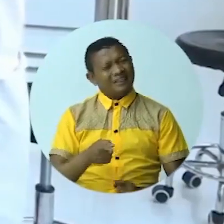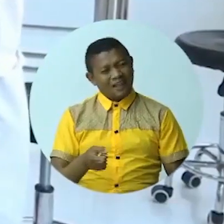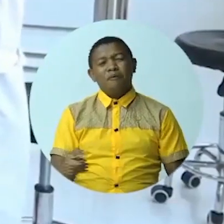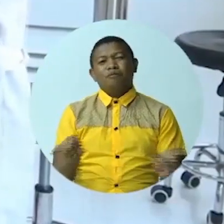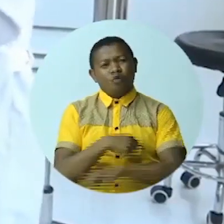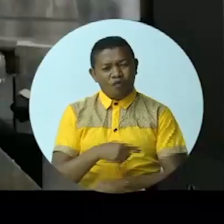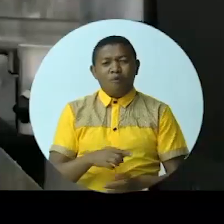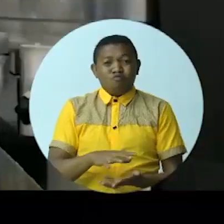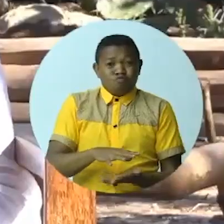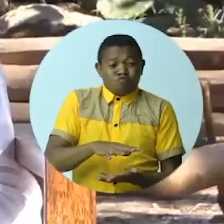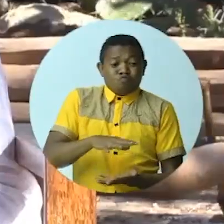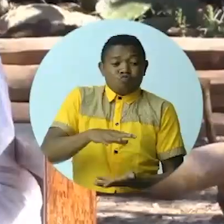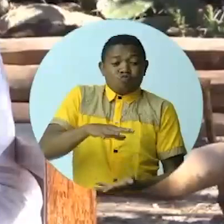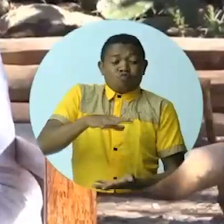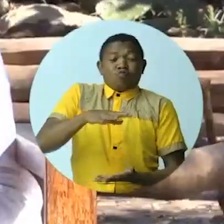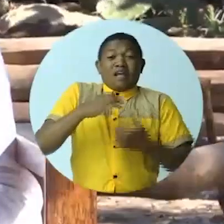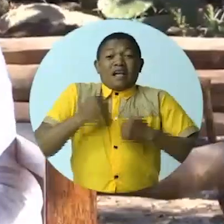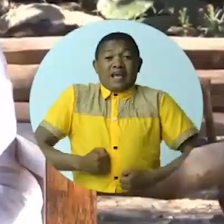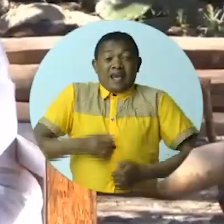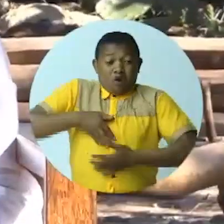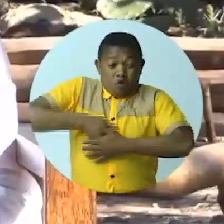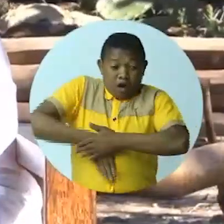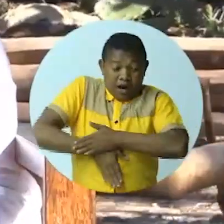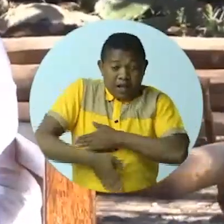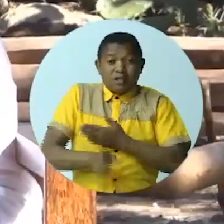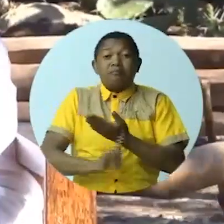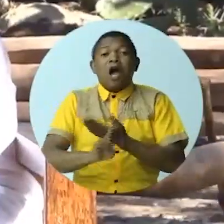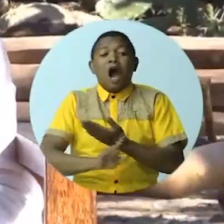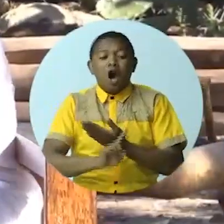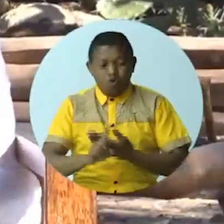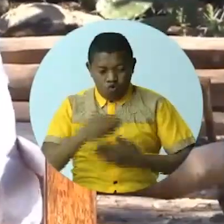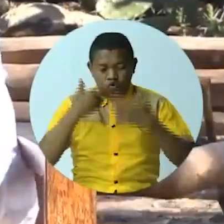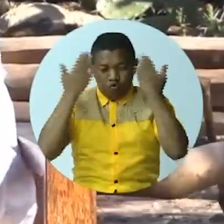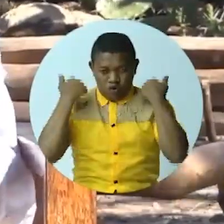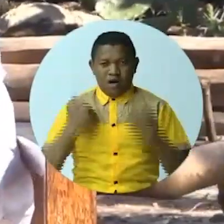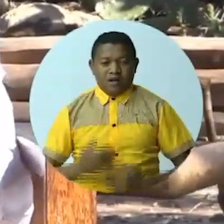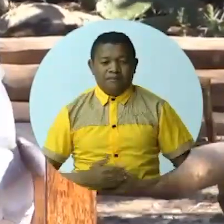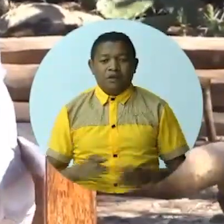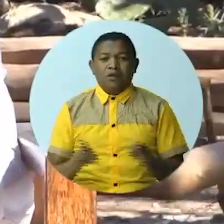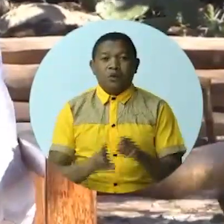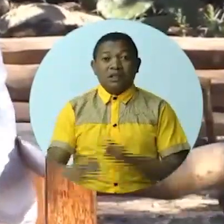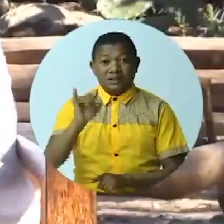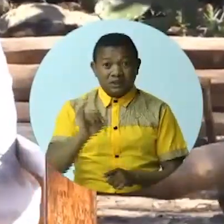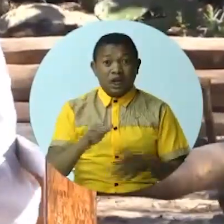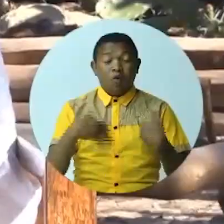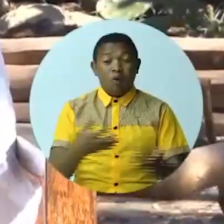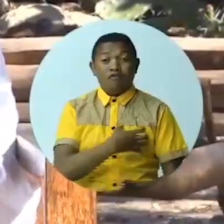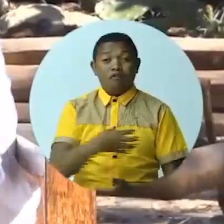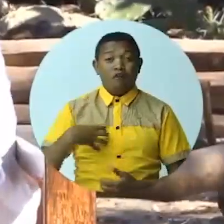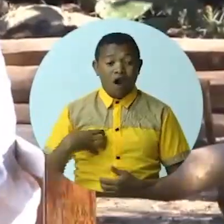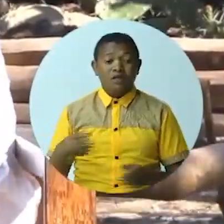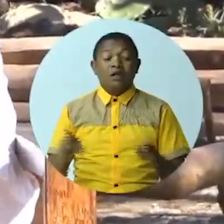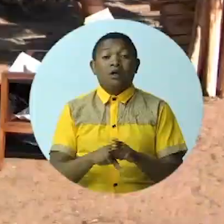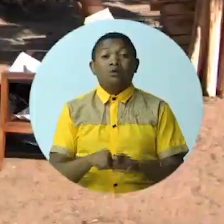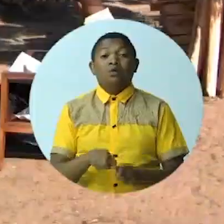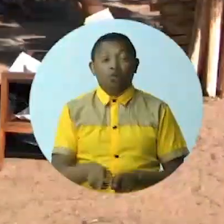anatin'ny olombelona. Zay ny zavatra lehibe, ary indrindrindrindra ho an'ny vehivavy a dia